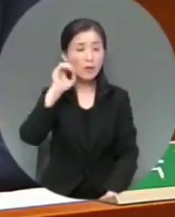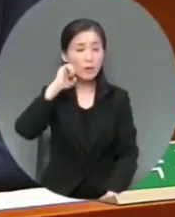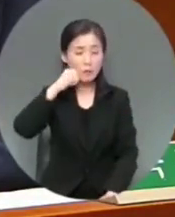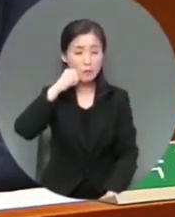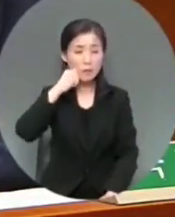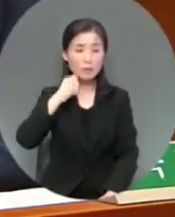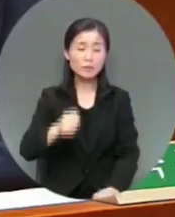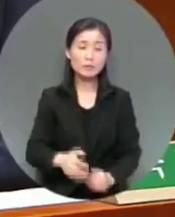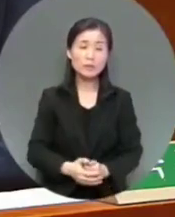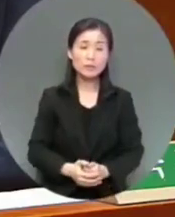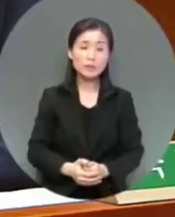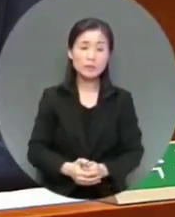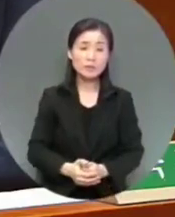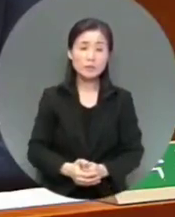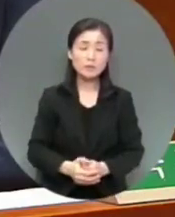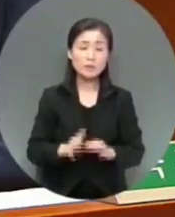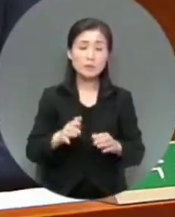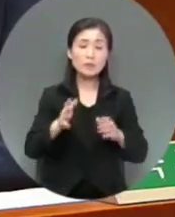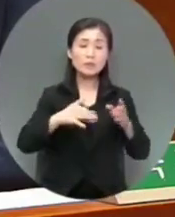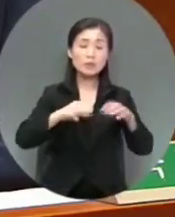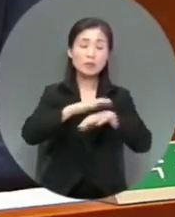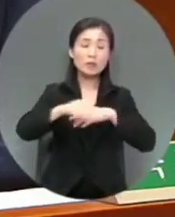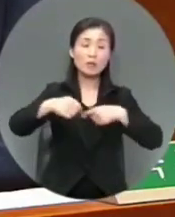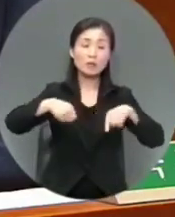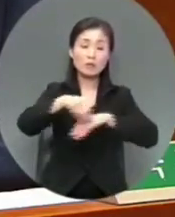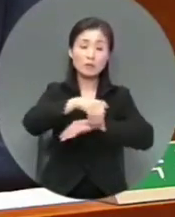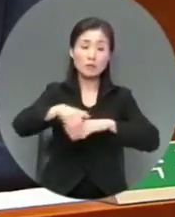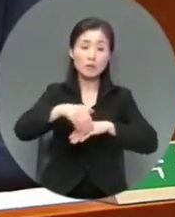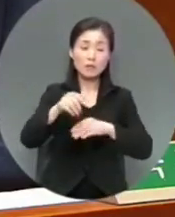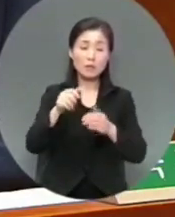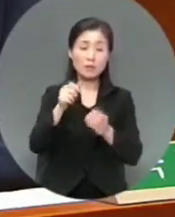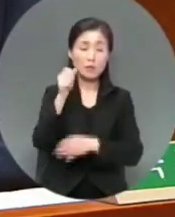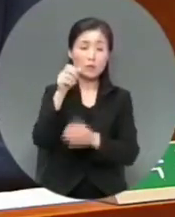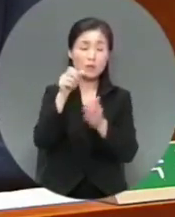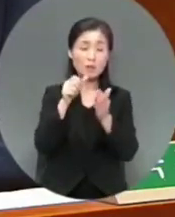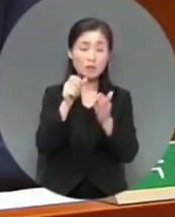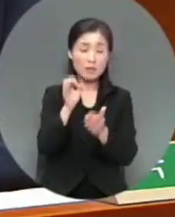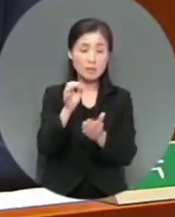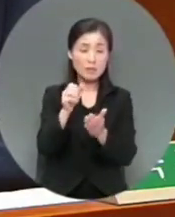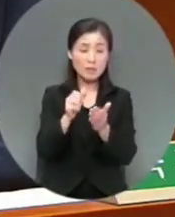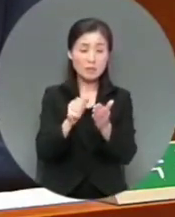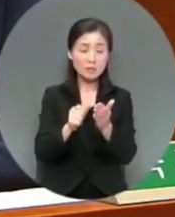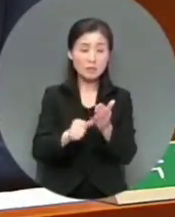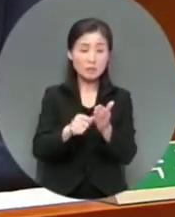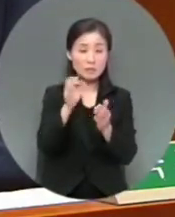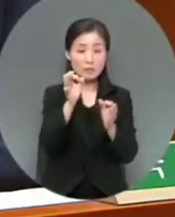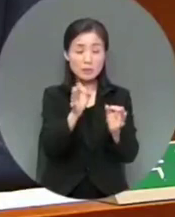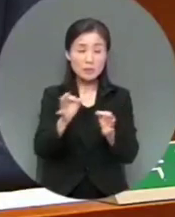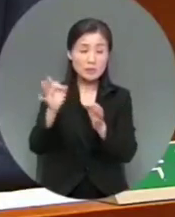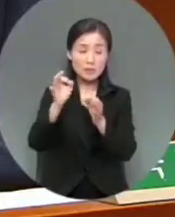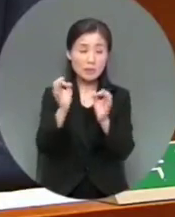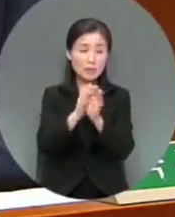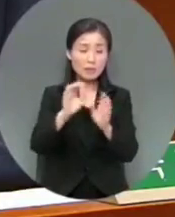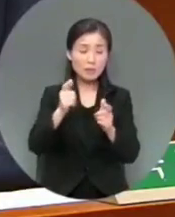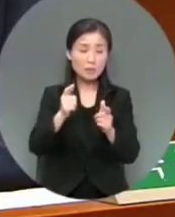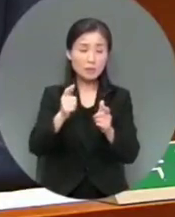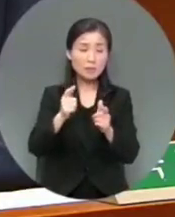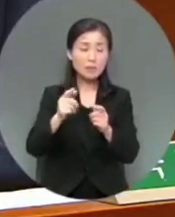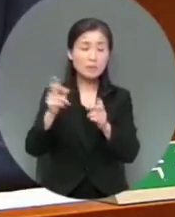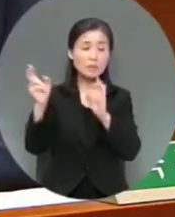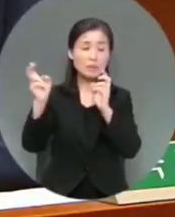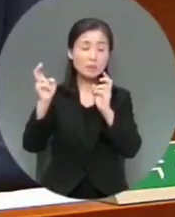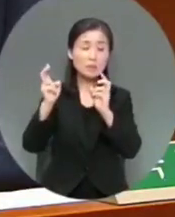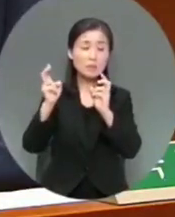많습니다. 실제로 이 정책은 원가 인상 요인이 사라지는 것이 아니고 일시적인 기업들에 대한